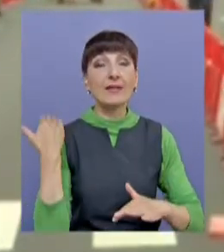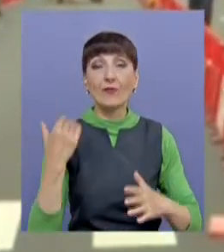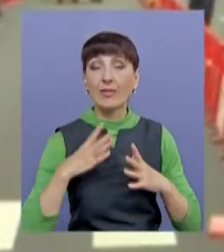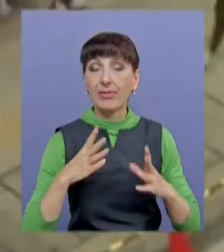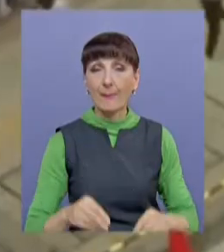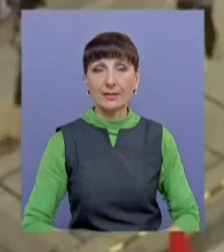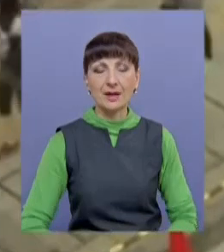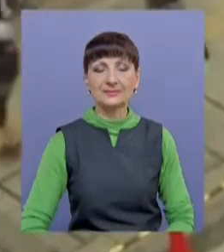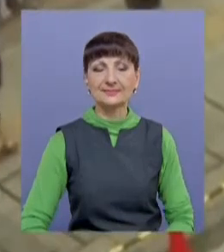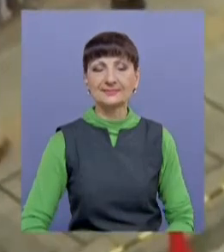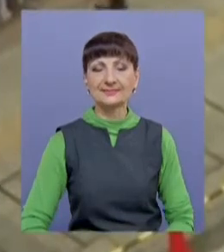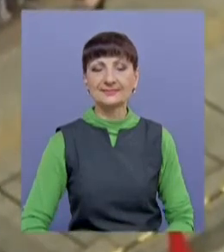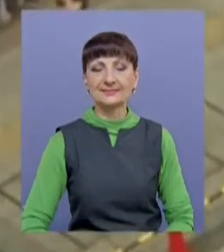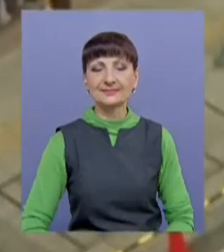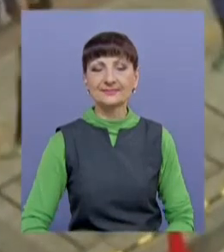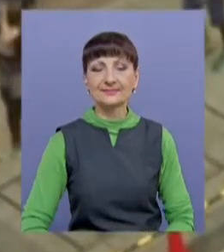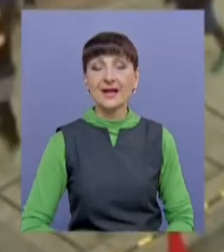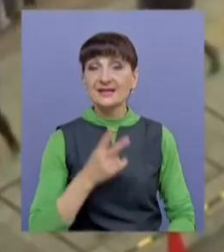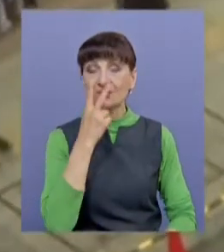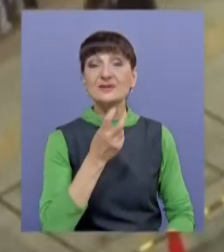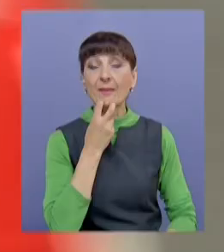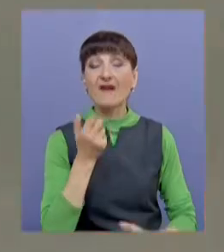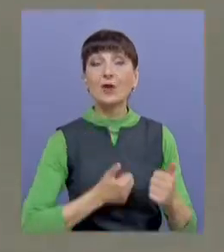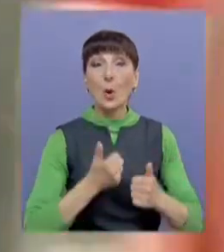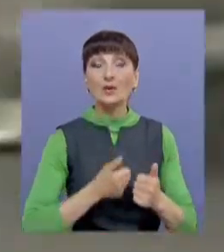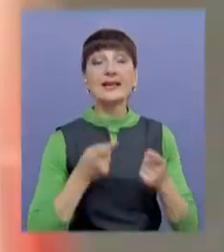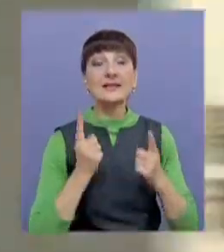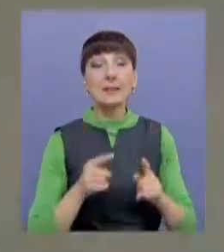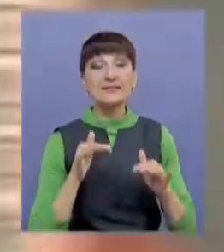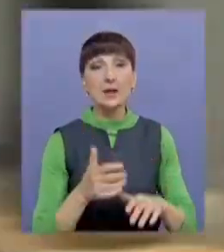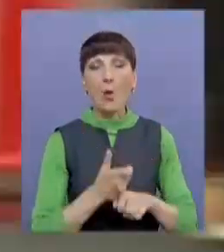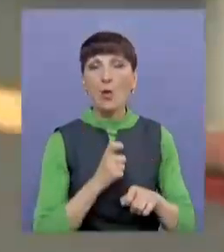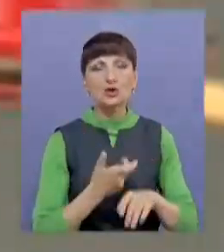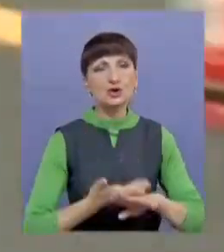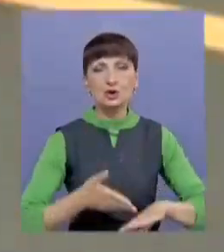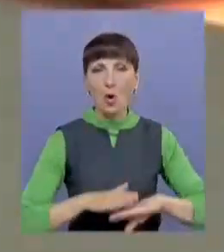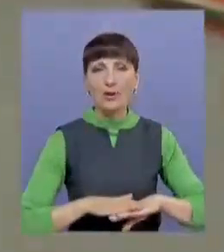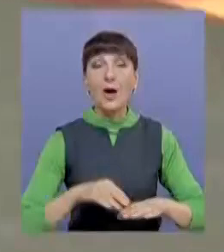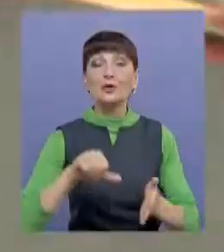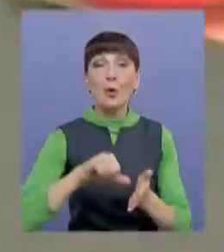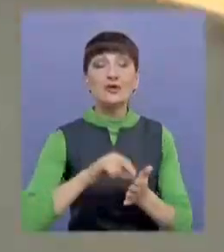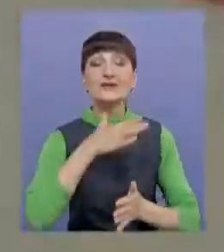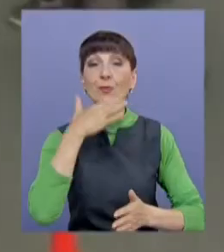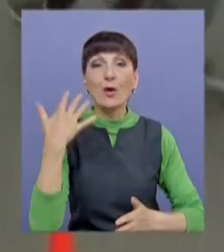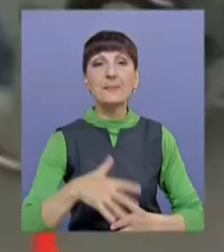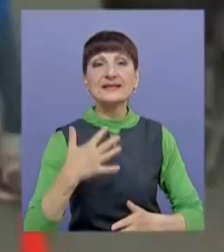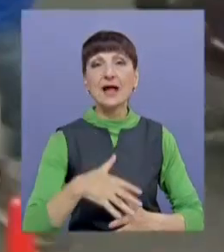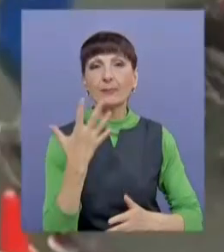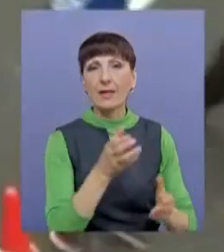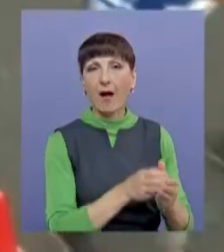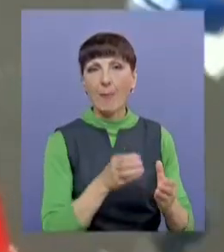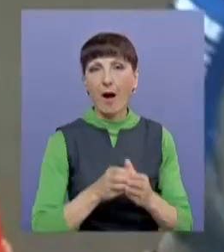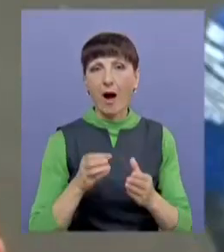было. С виду забавные гонки на самом деле довольно изнурительные, но участников много – 55